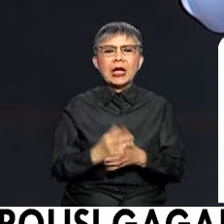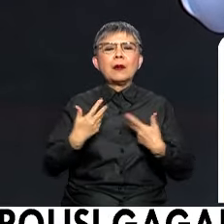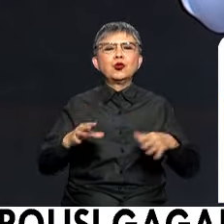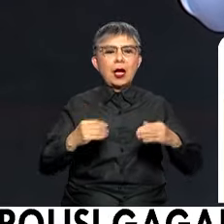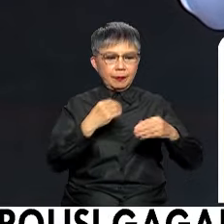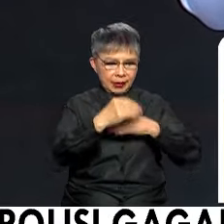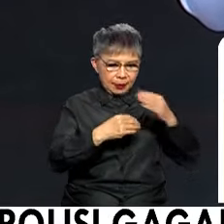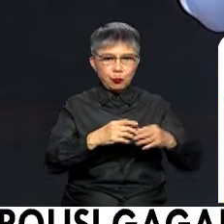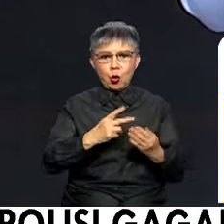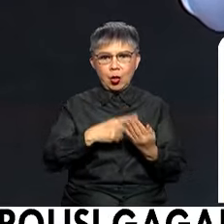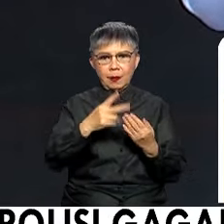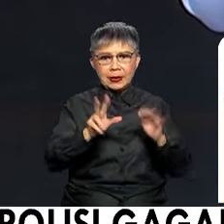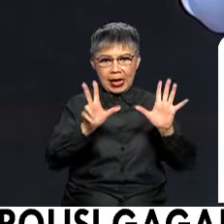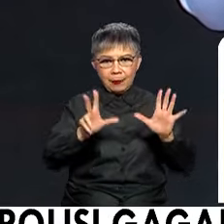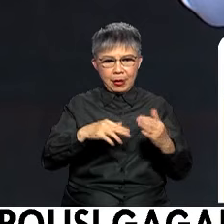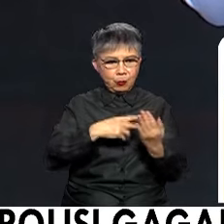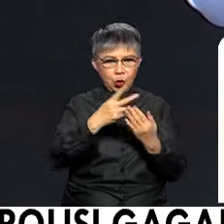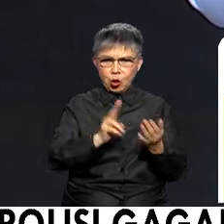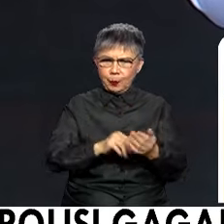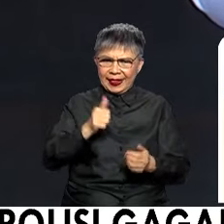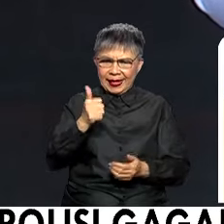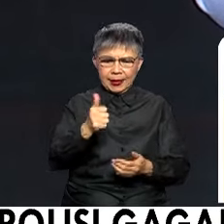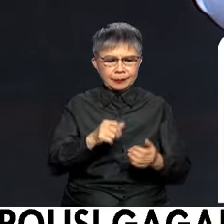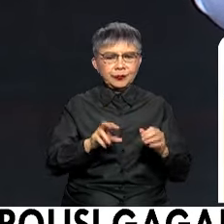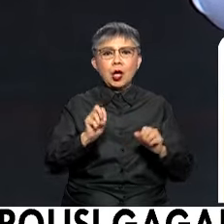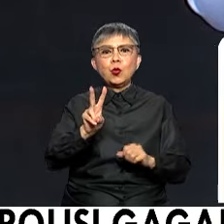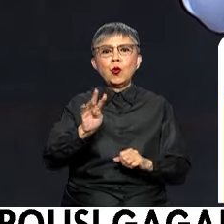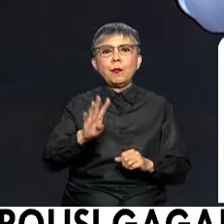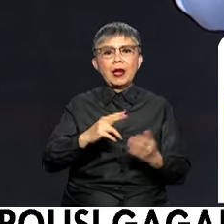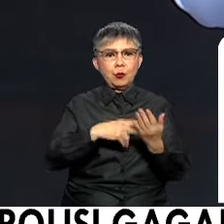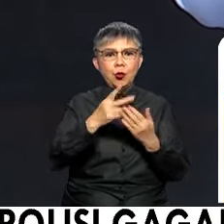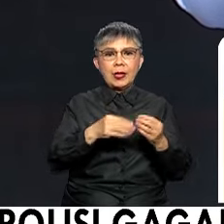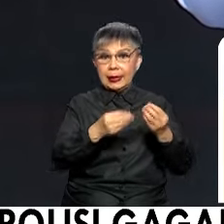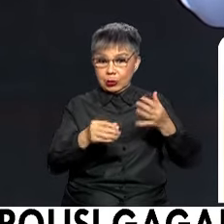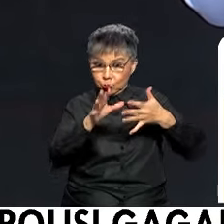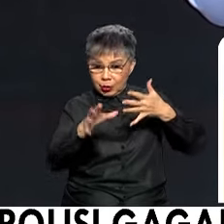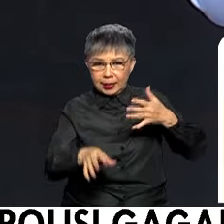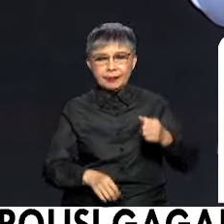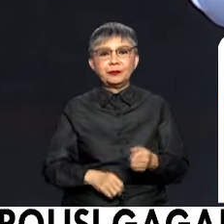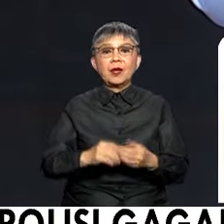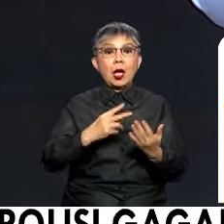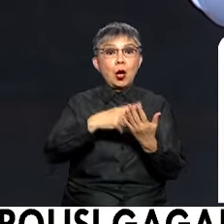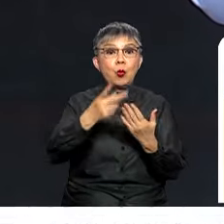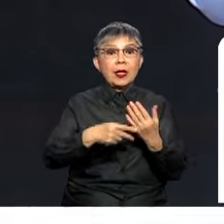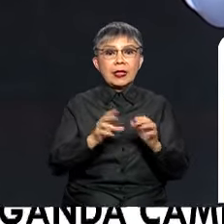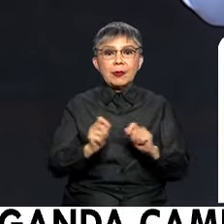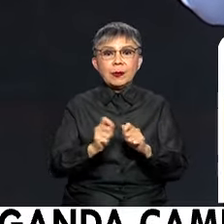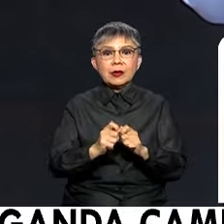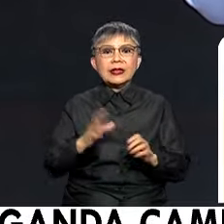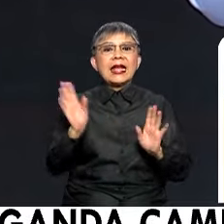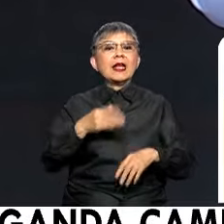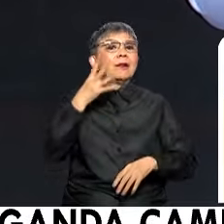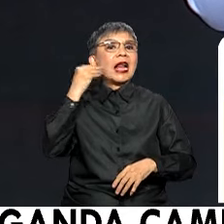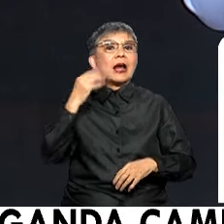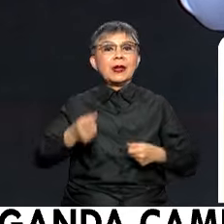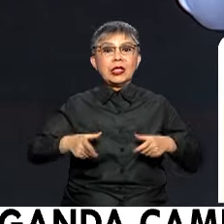menyusun program 8 program prioritas dan kemudian 24 program turunan program ini kami buat Berdasarkan pengalaman hidup yang